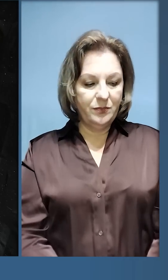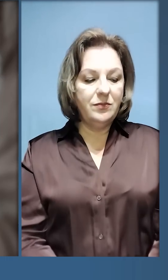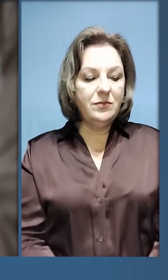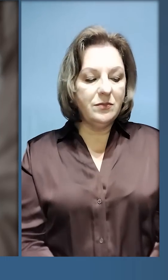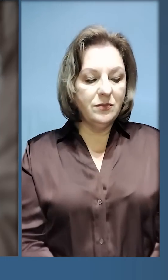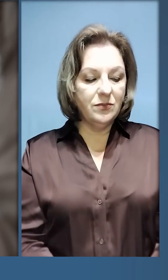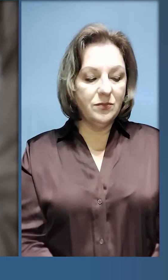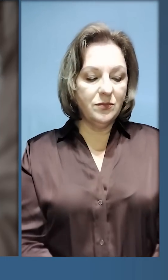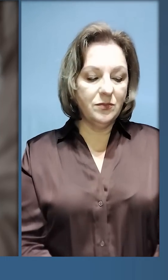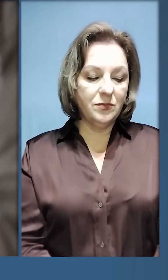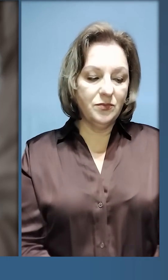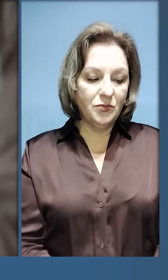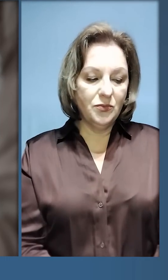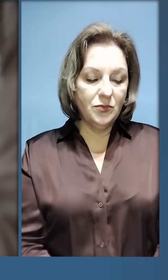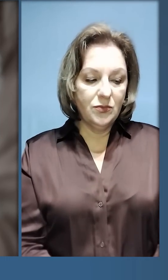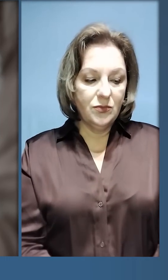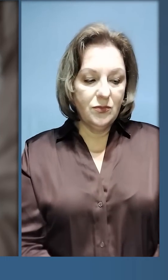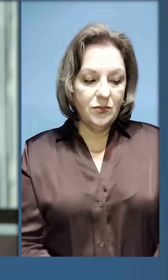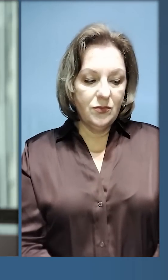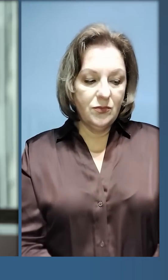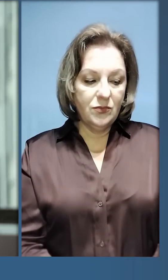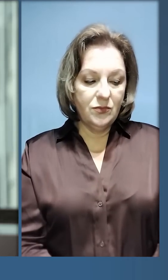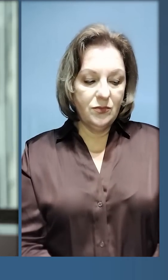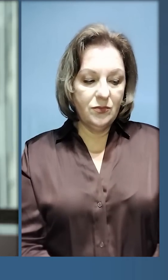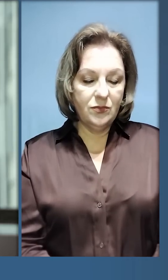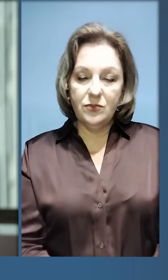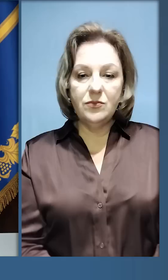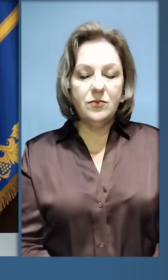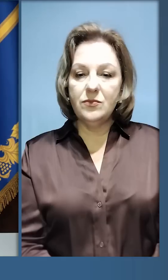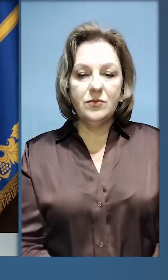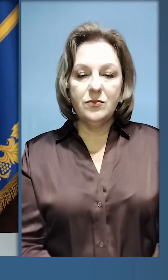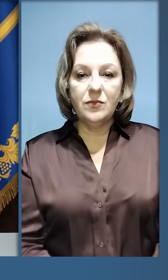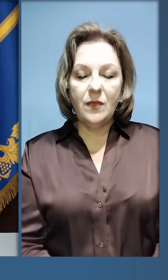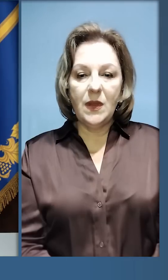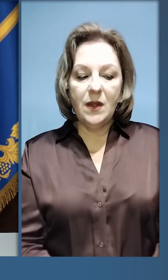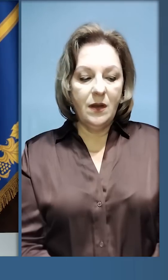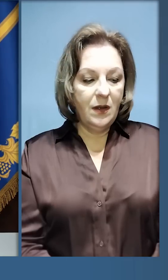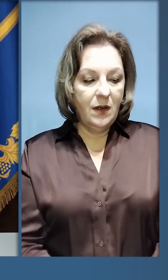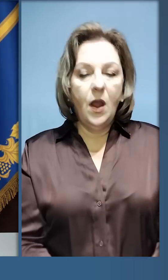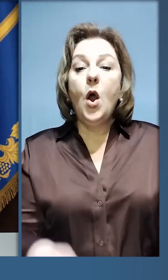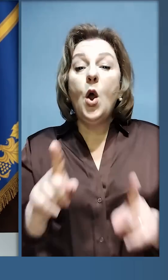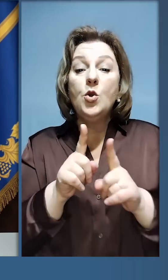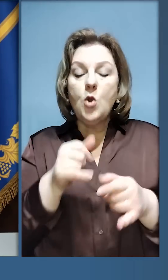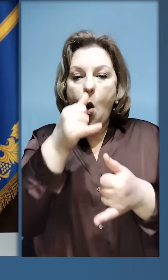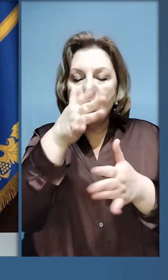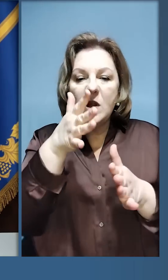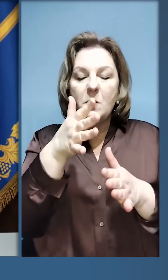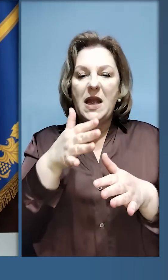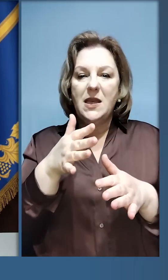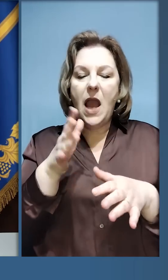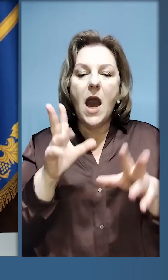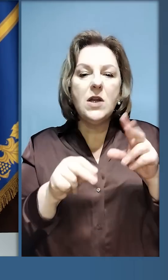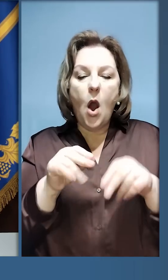this as your daily life? Are the people of Ukraine tired of this as their daily life? Що не розраховував, не